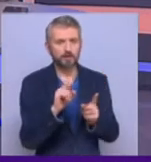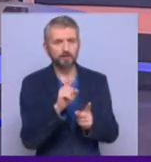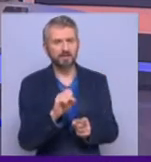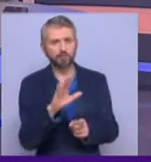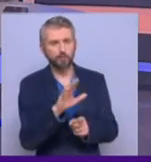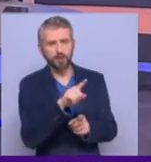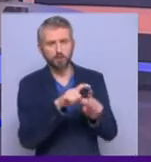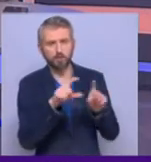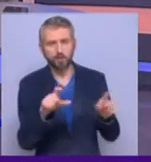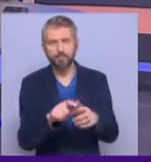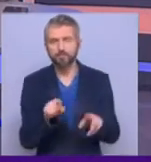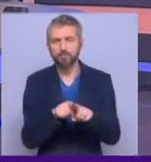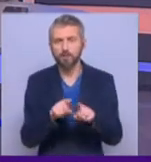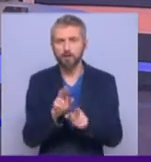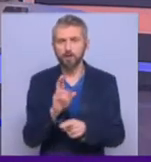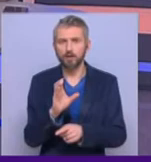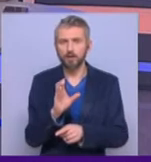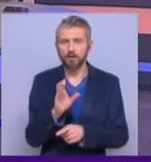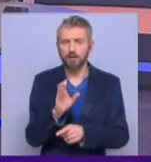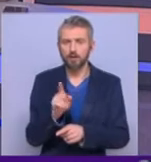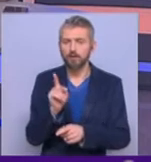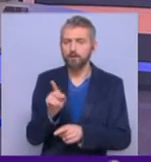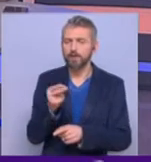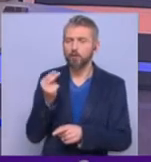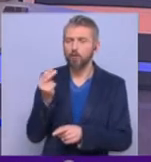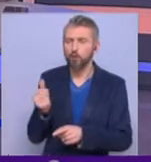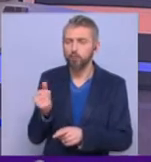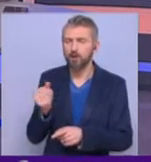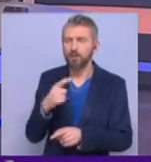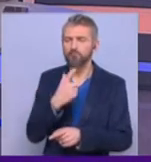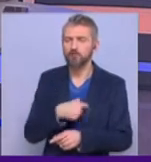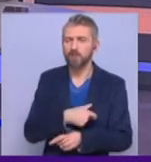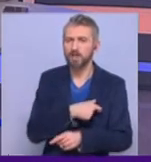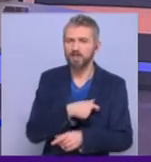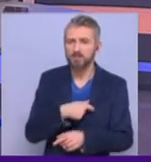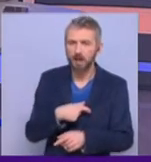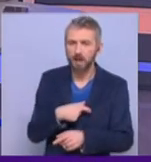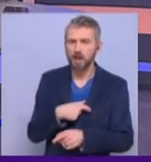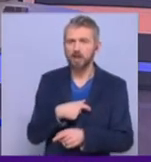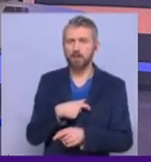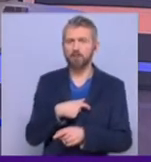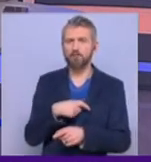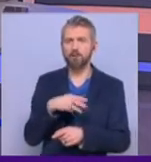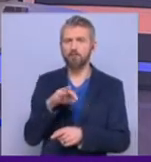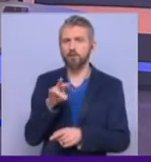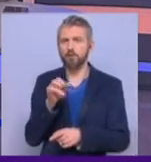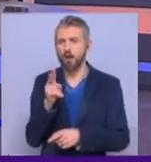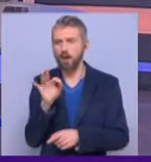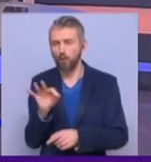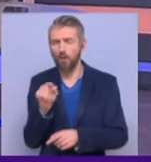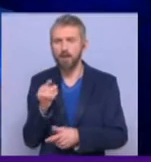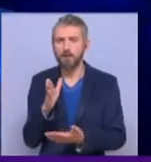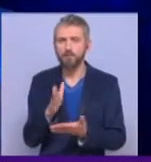контрагентів. Це як у нас солярка. В Словаччині, Андрій. Він куплений в Словаччині, Польщі, на біржах. Там